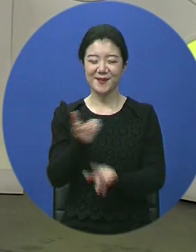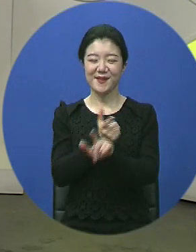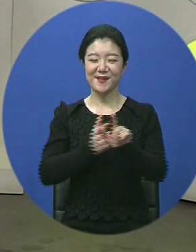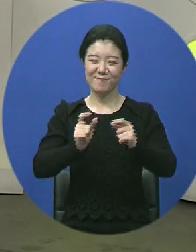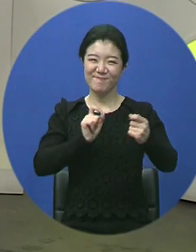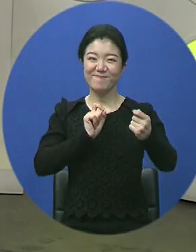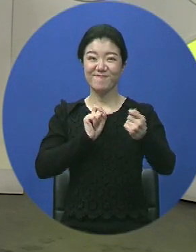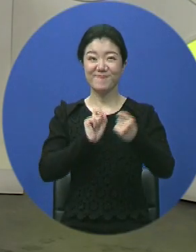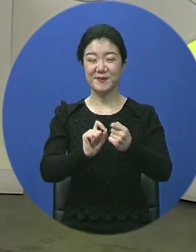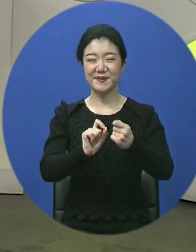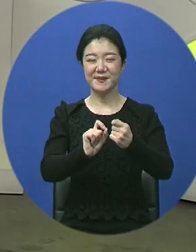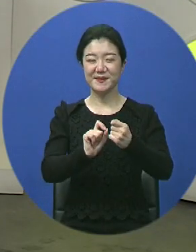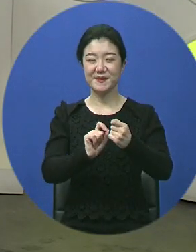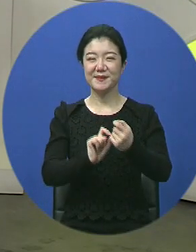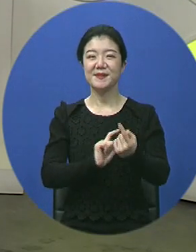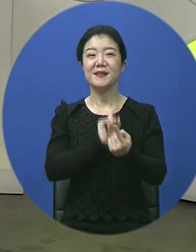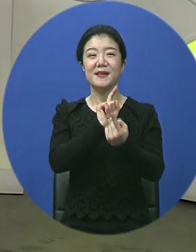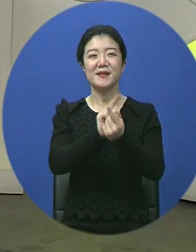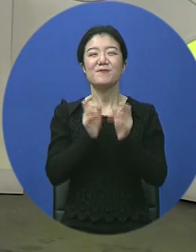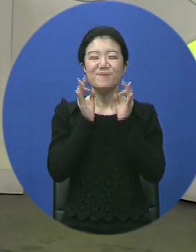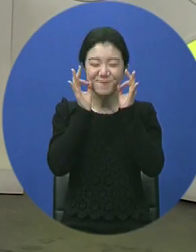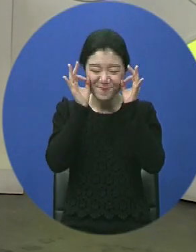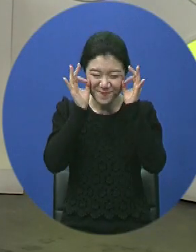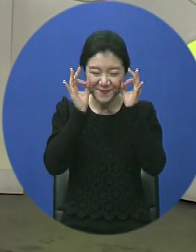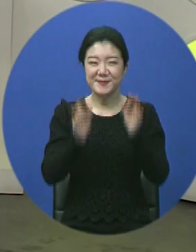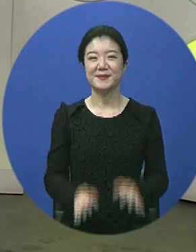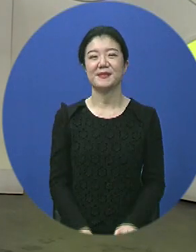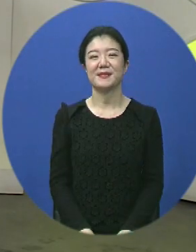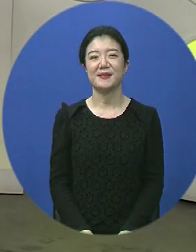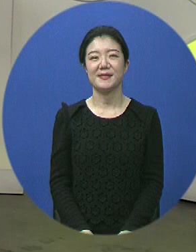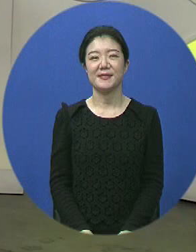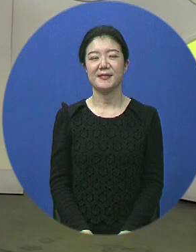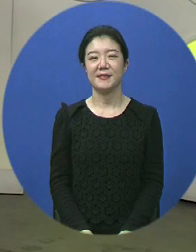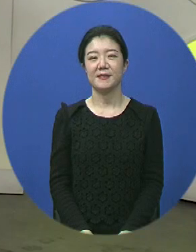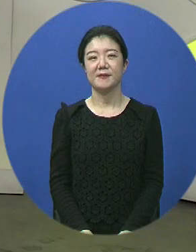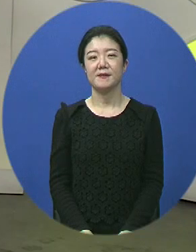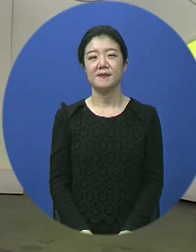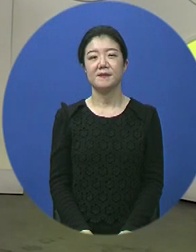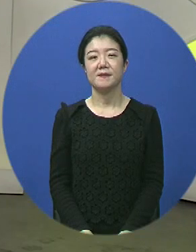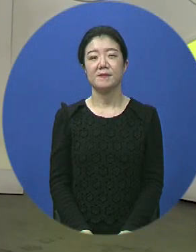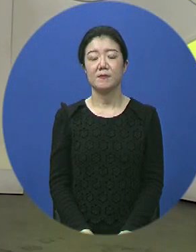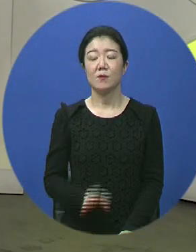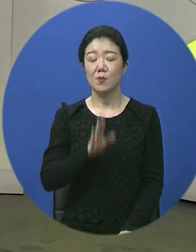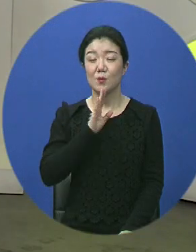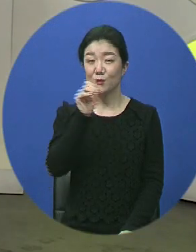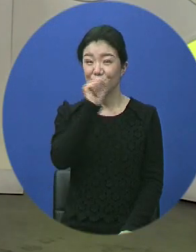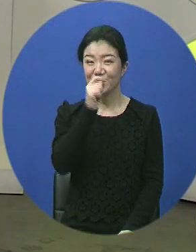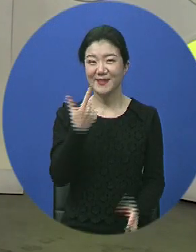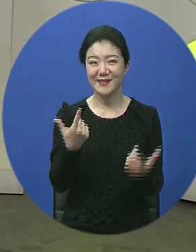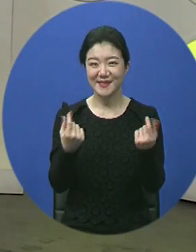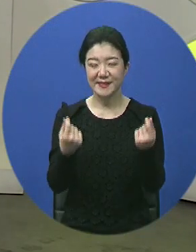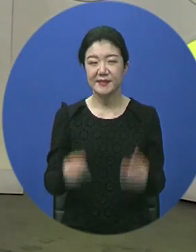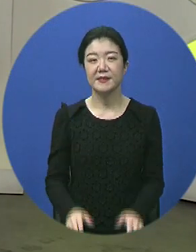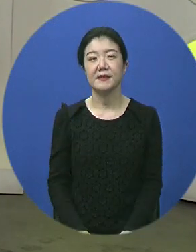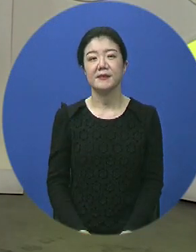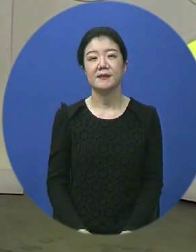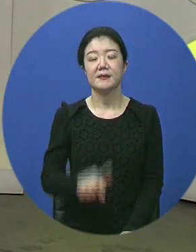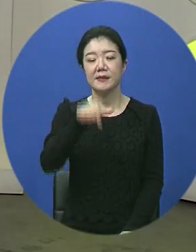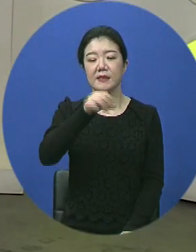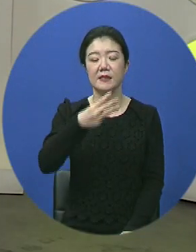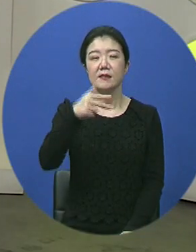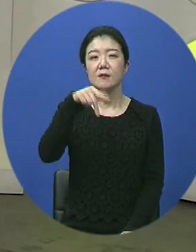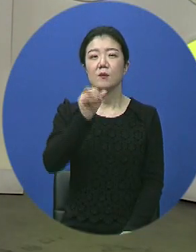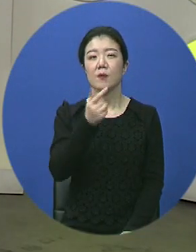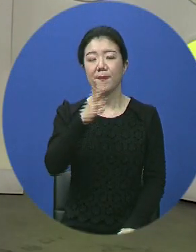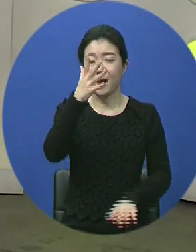더 가까이 갈 수 있도록 노력해야죠. 네. 네. 네. 벌써 뭐 반응이 좋습니다. 네. 우리 길정아 씨가